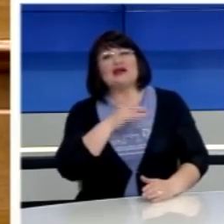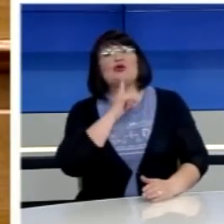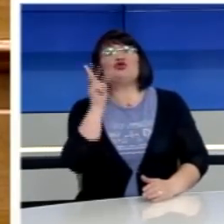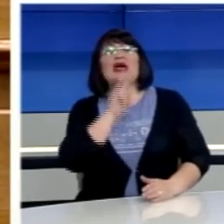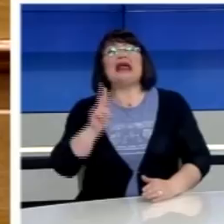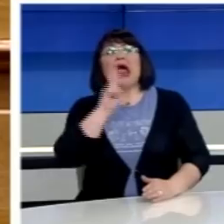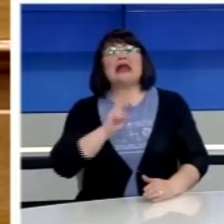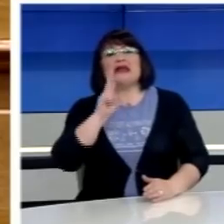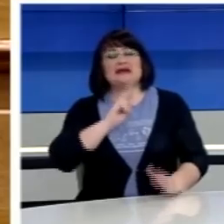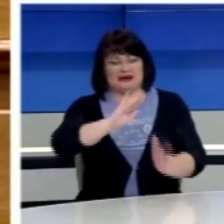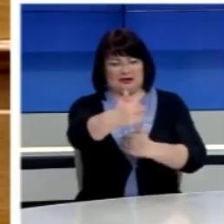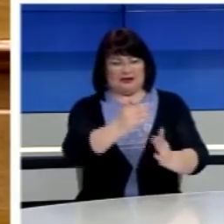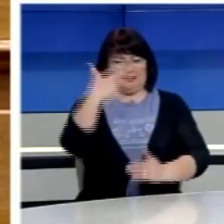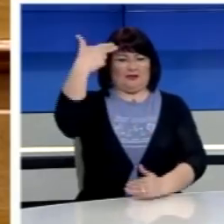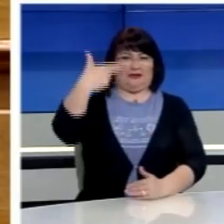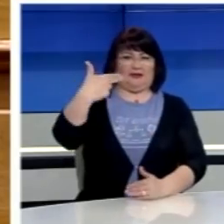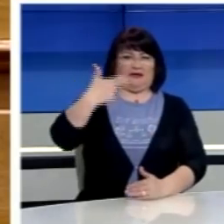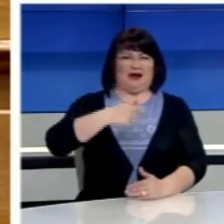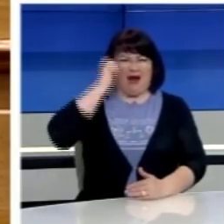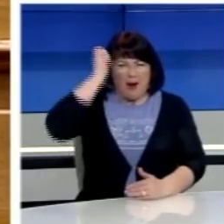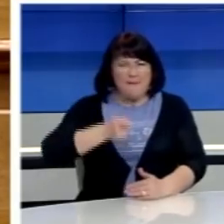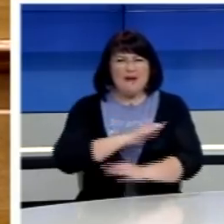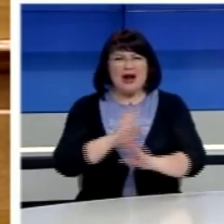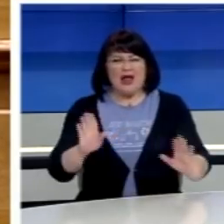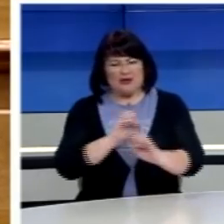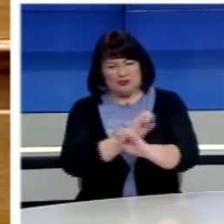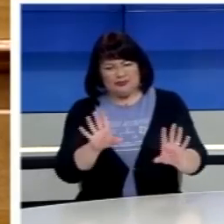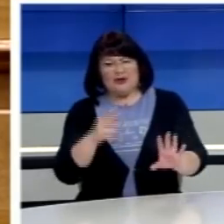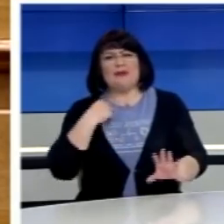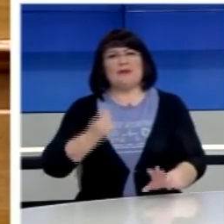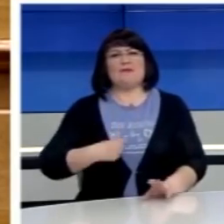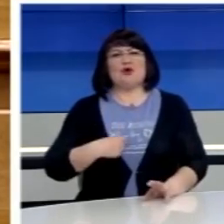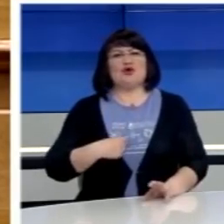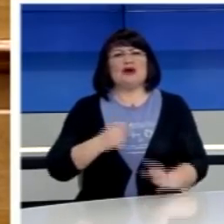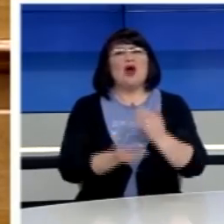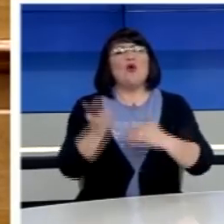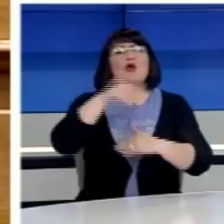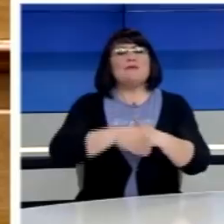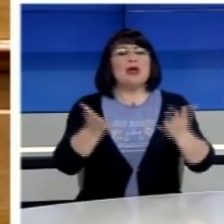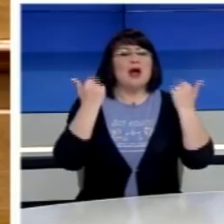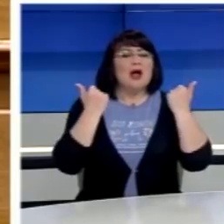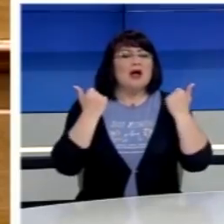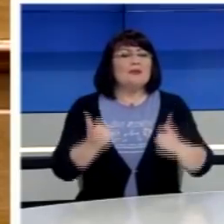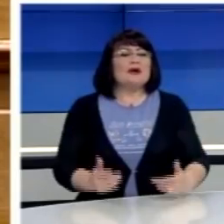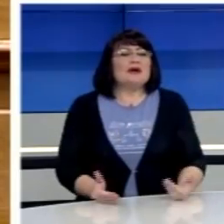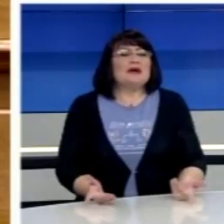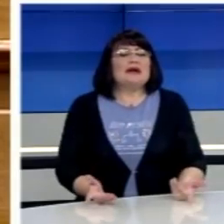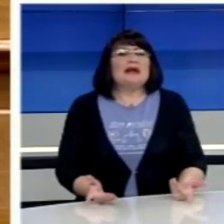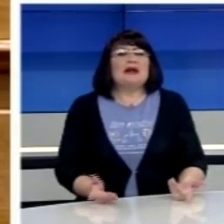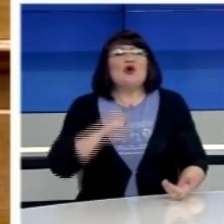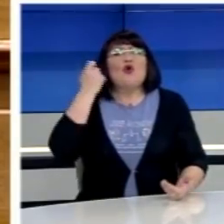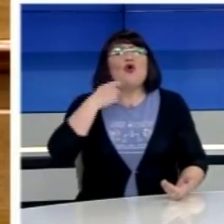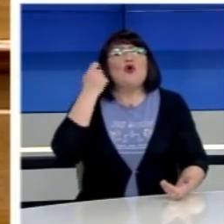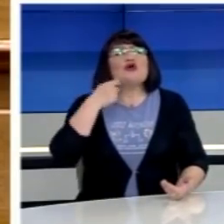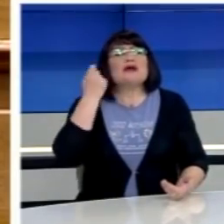μας με την απαράδεκτη τροπολογία? Για το ότι στα δημοτικά σχολεία δεν λειτουργούν τα ολοήμερα? Και τι θα κάνουν οι γονείς που